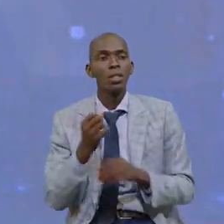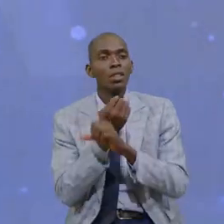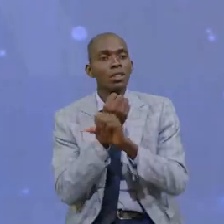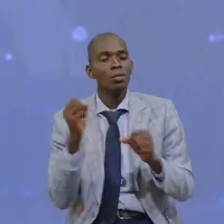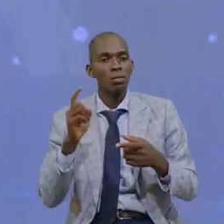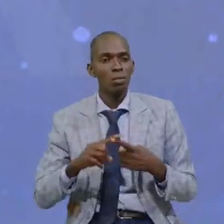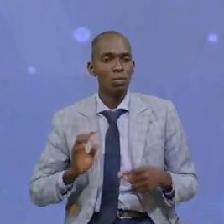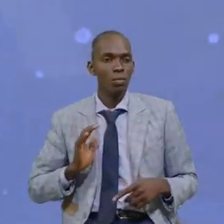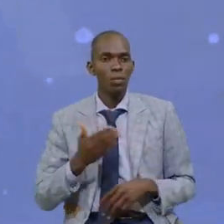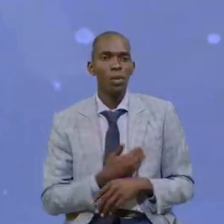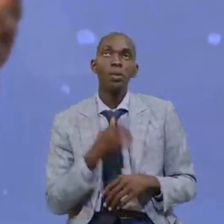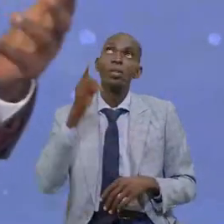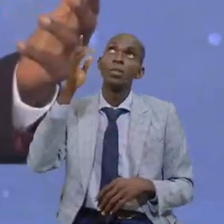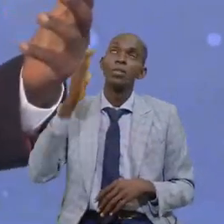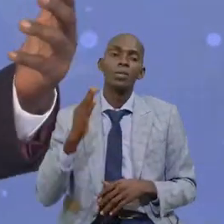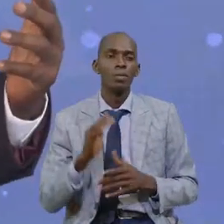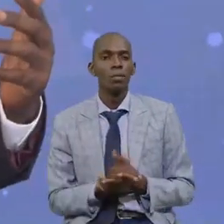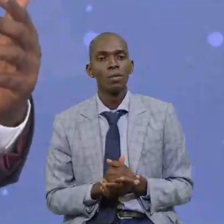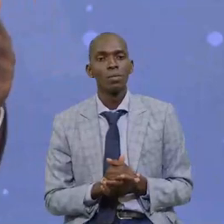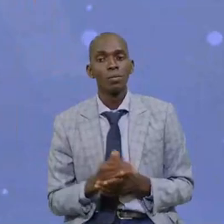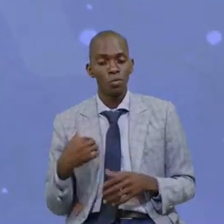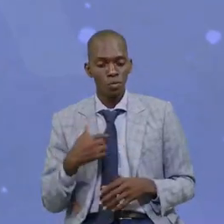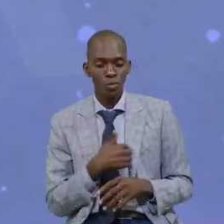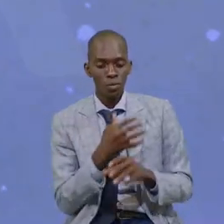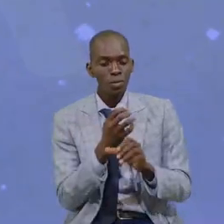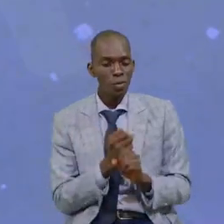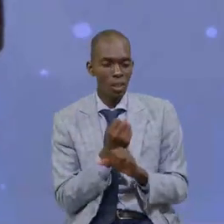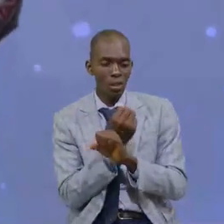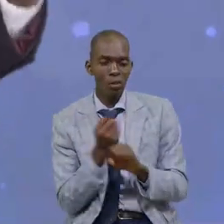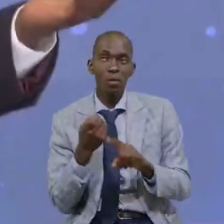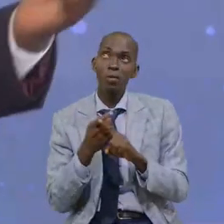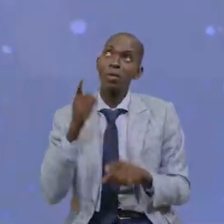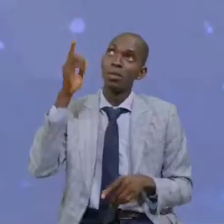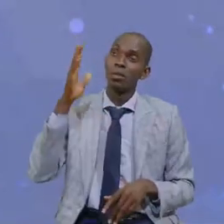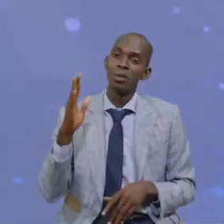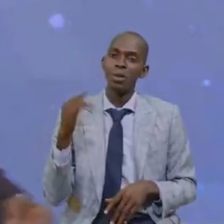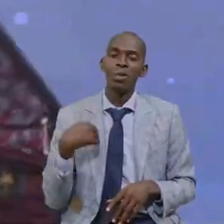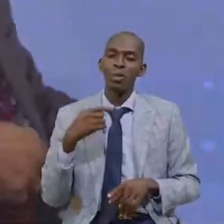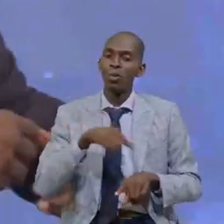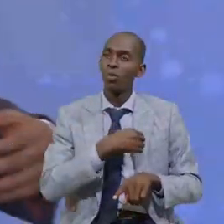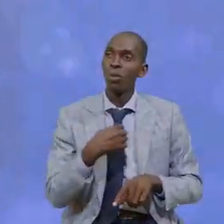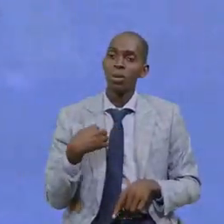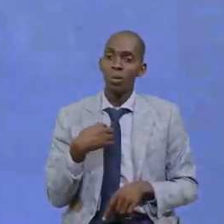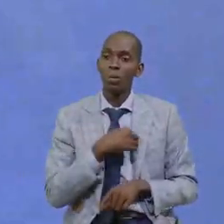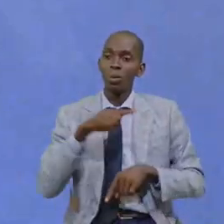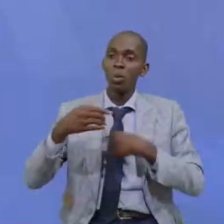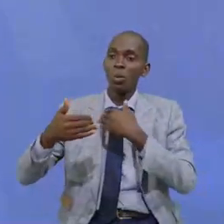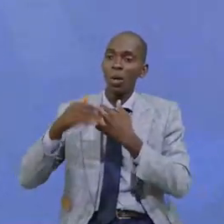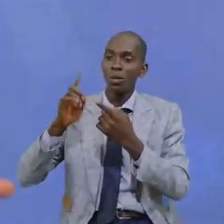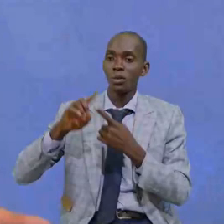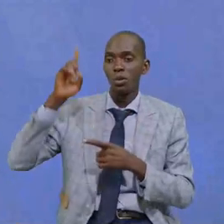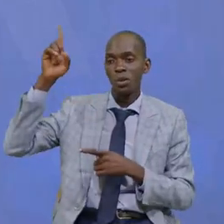est à notre Dieu. Nous avons le salut de Dieu et nous retournons à